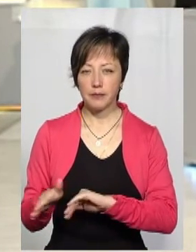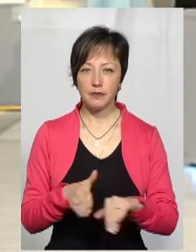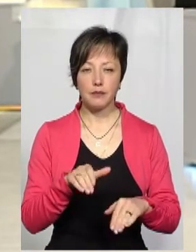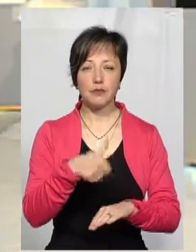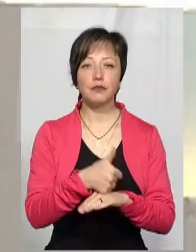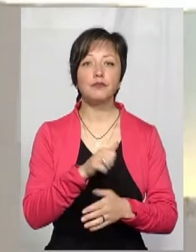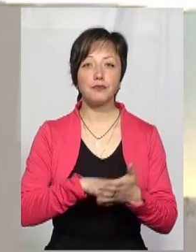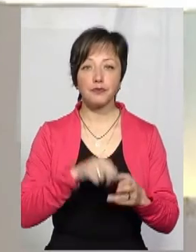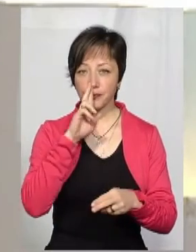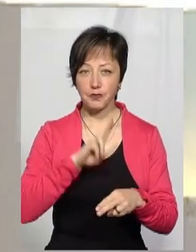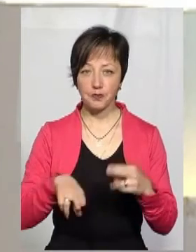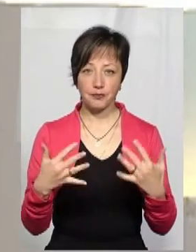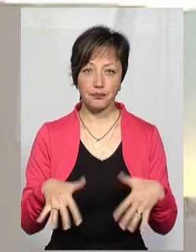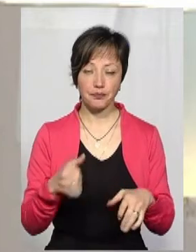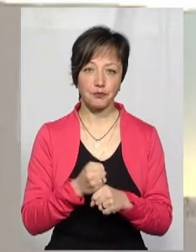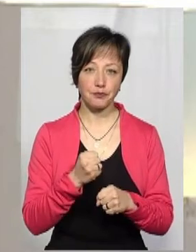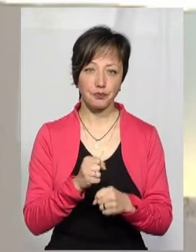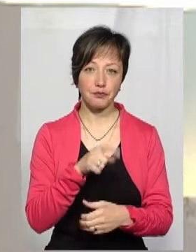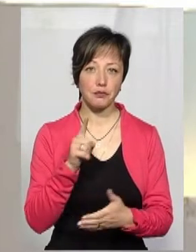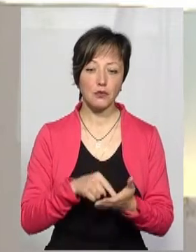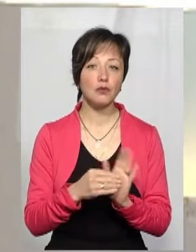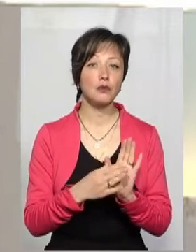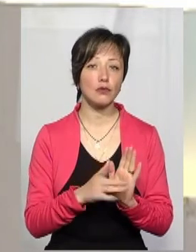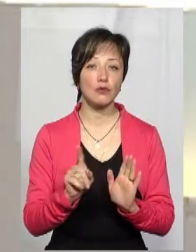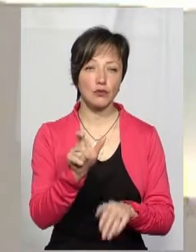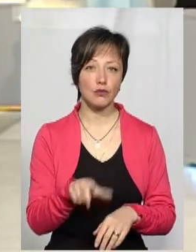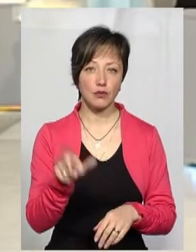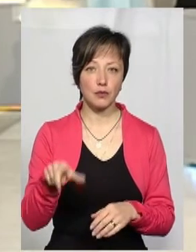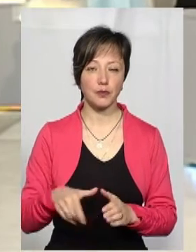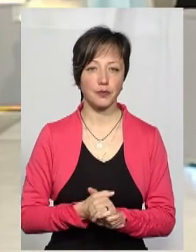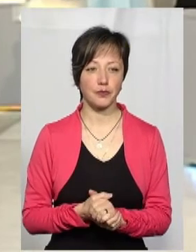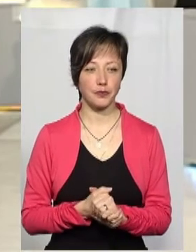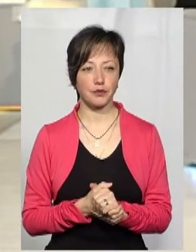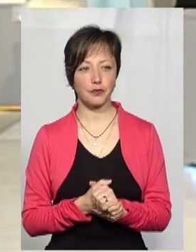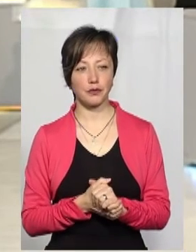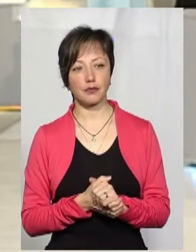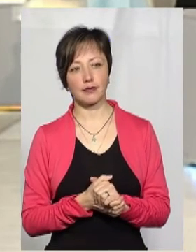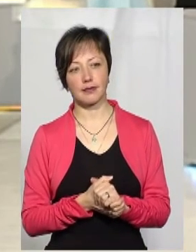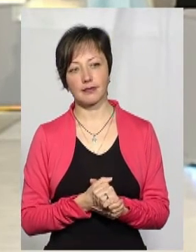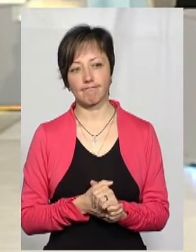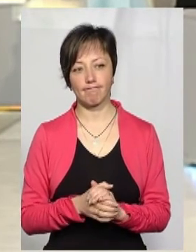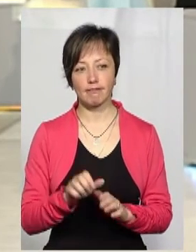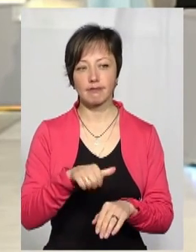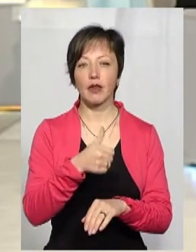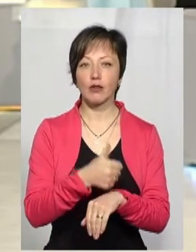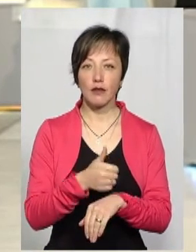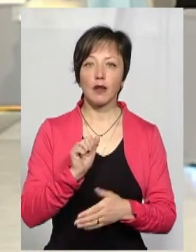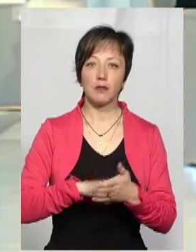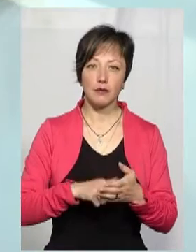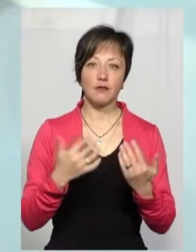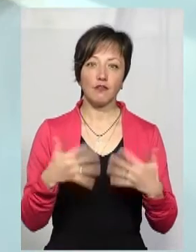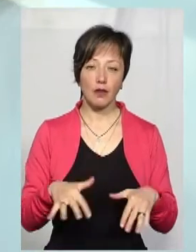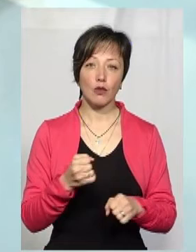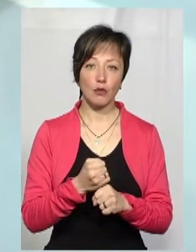основна причина втрати роботи? От, що зазначають заявники? Ну, основна причина втрати